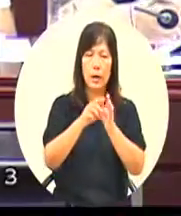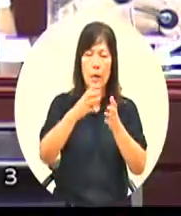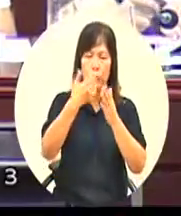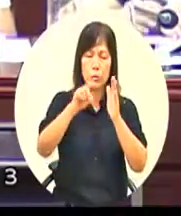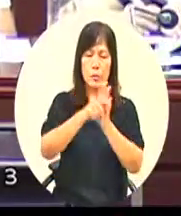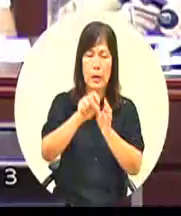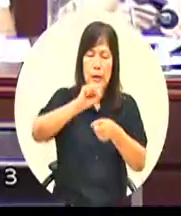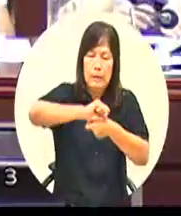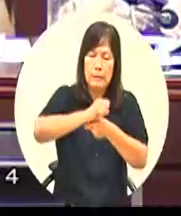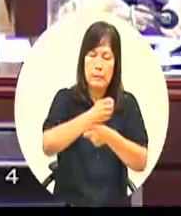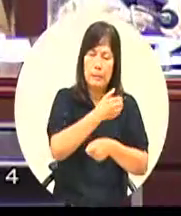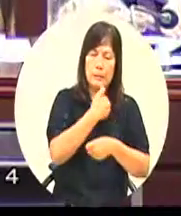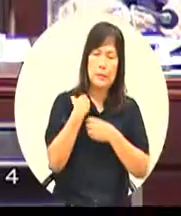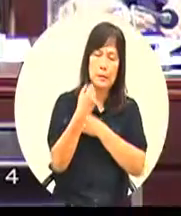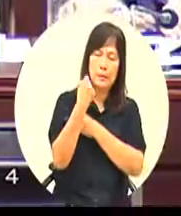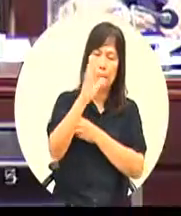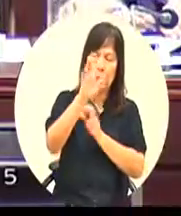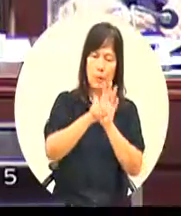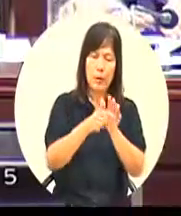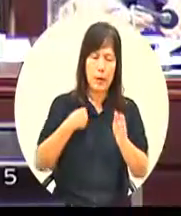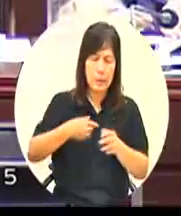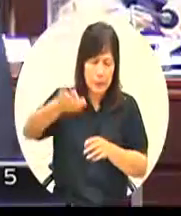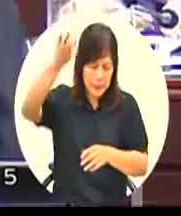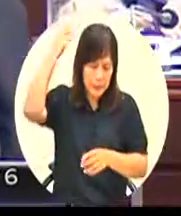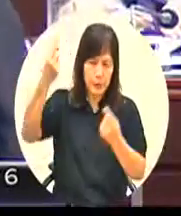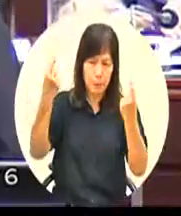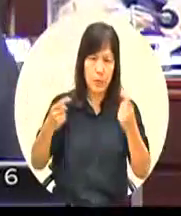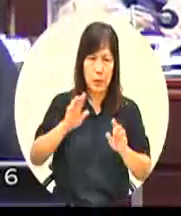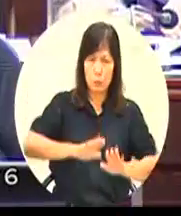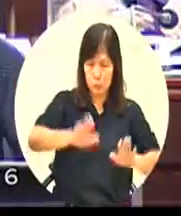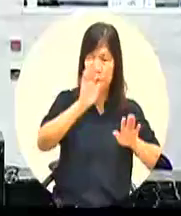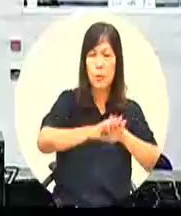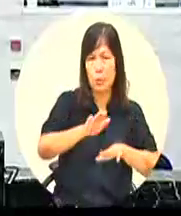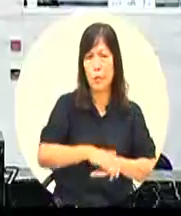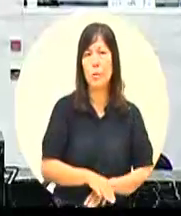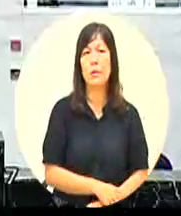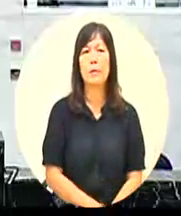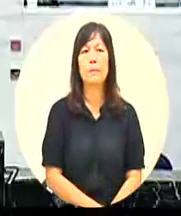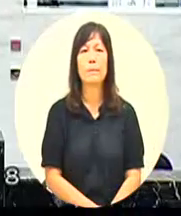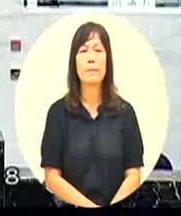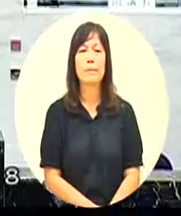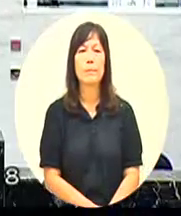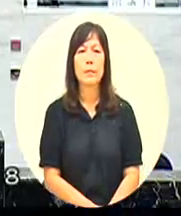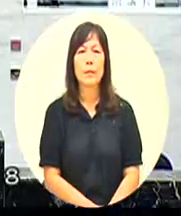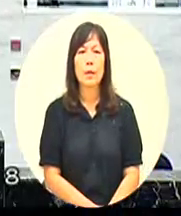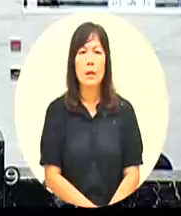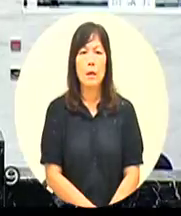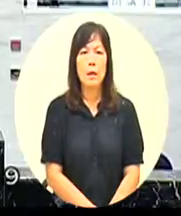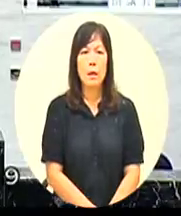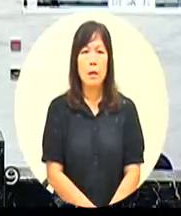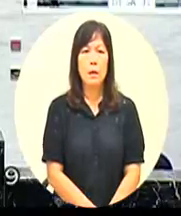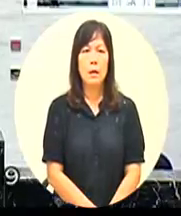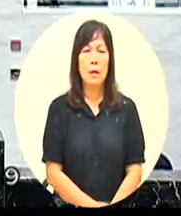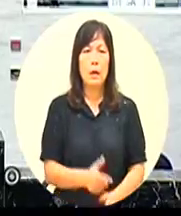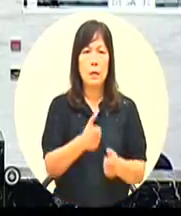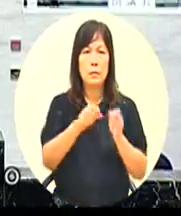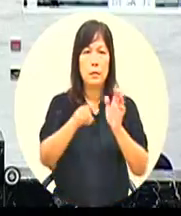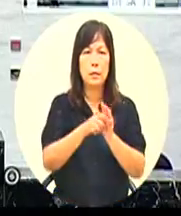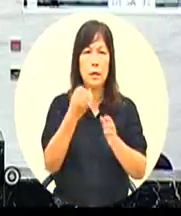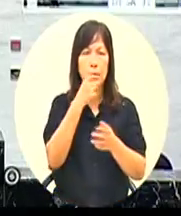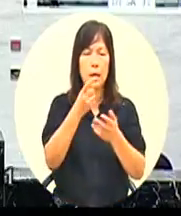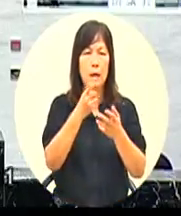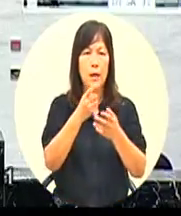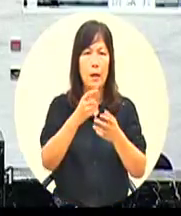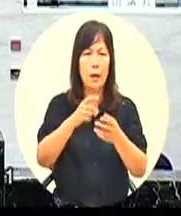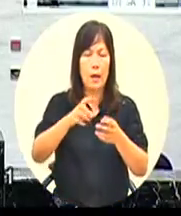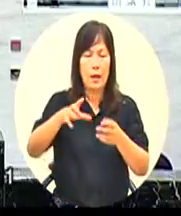了，以后怎么去做的应该会比以前更好。谢谢。 好，谢谢我们的准新手妈